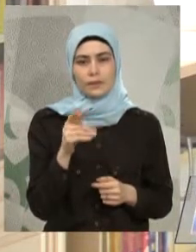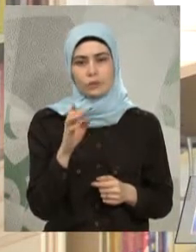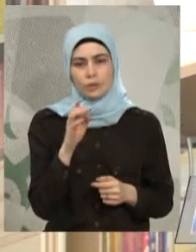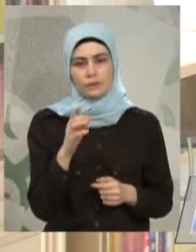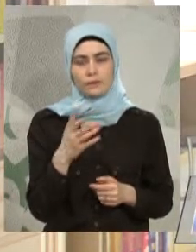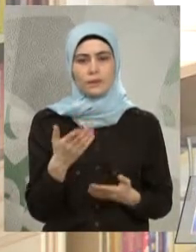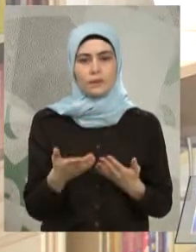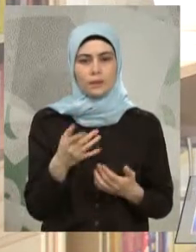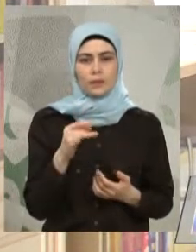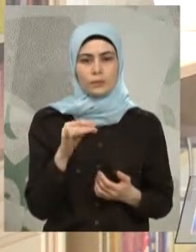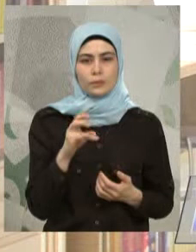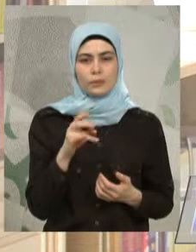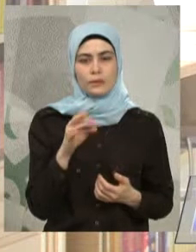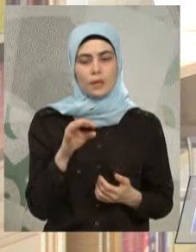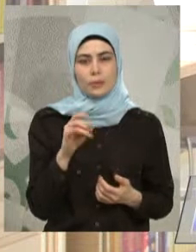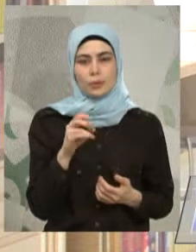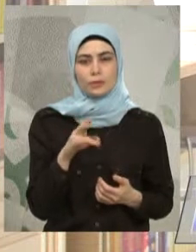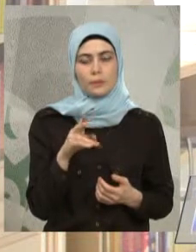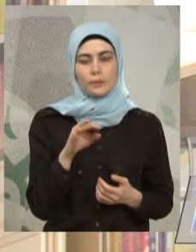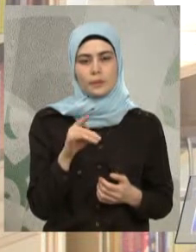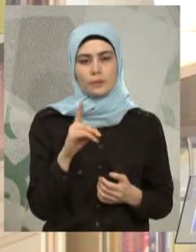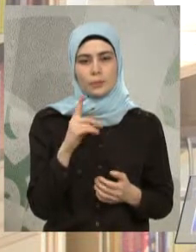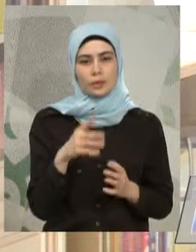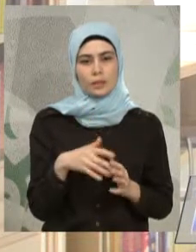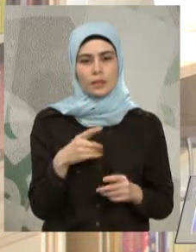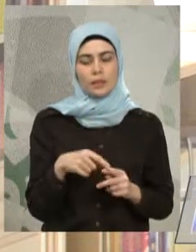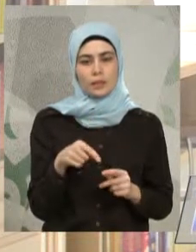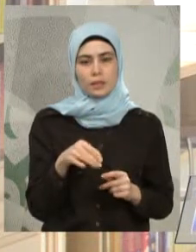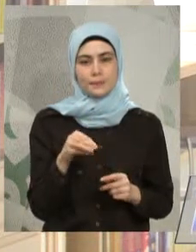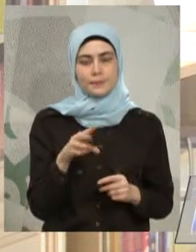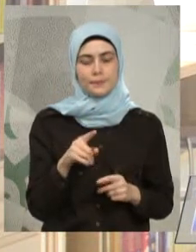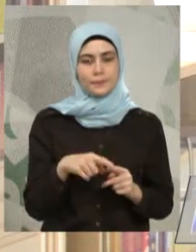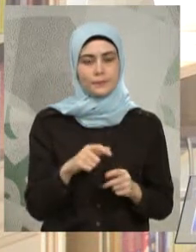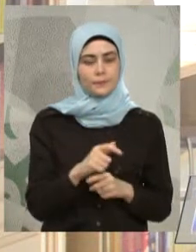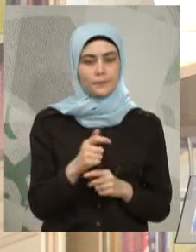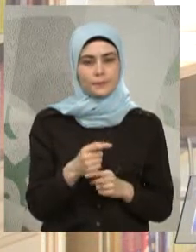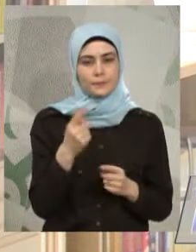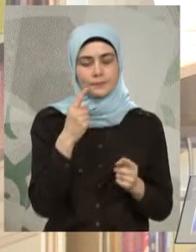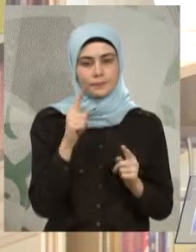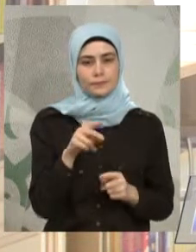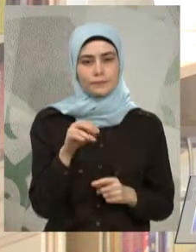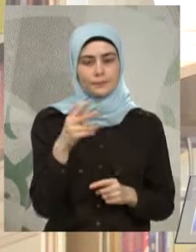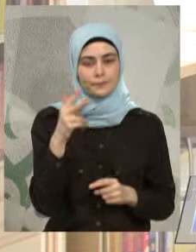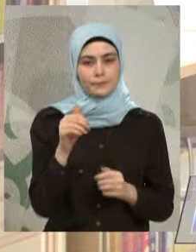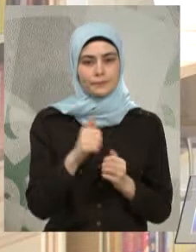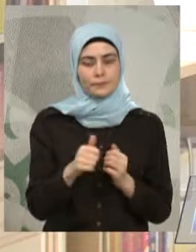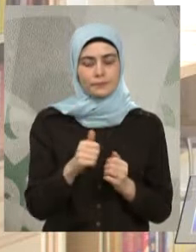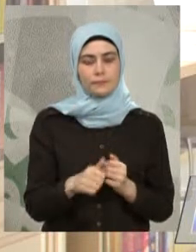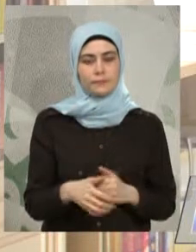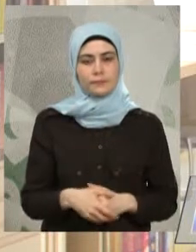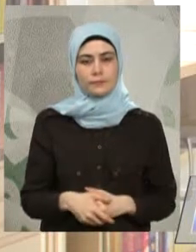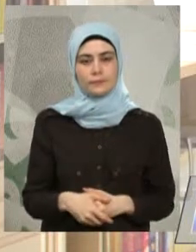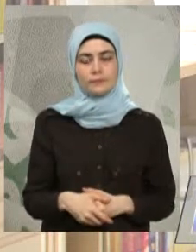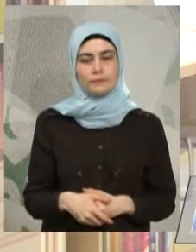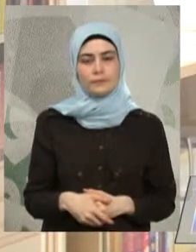либо главы региона не обходится без поднятия этой темы. Да? Она очень популярная, она живая, она модная, она, скажем так,